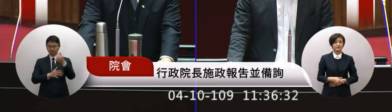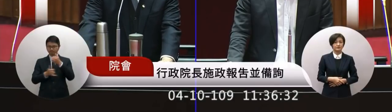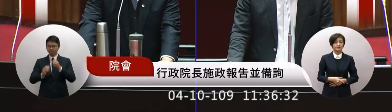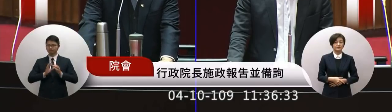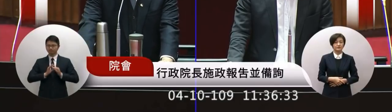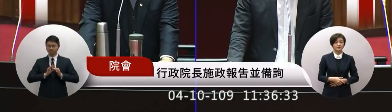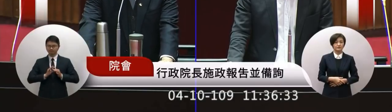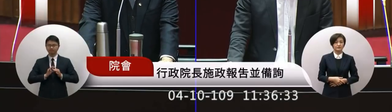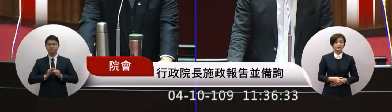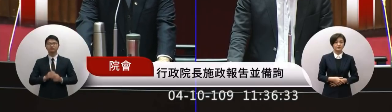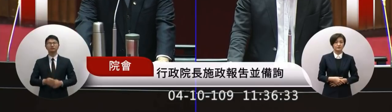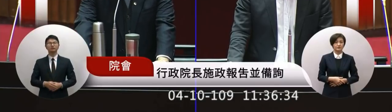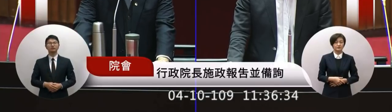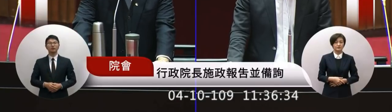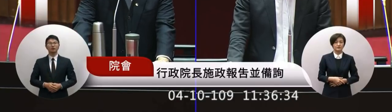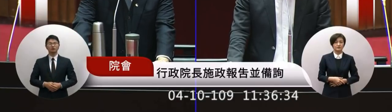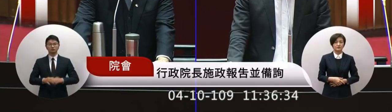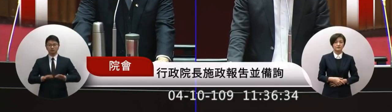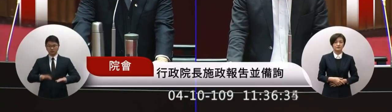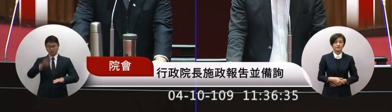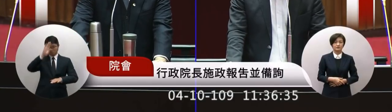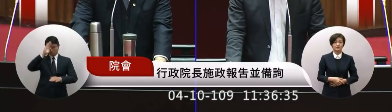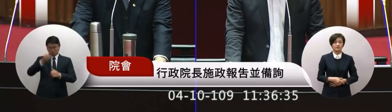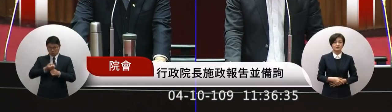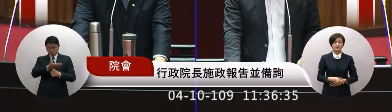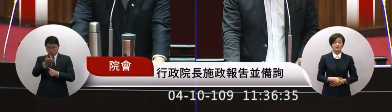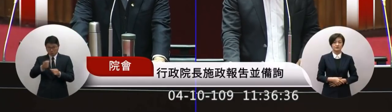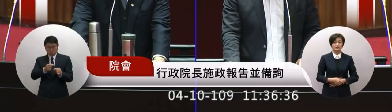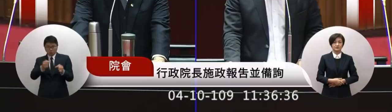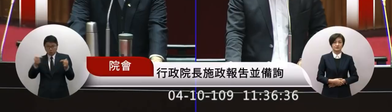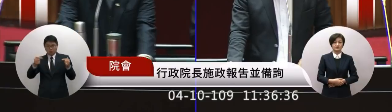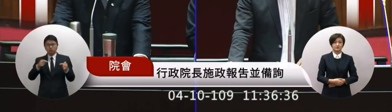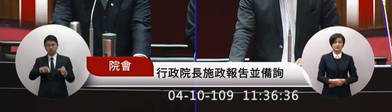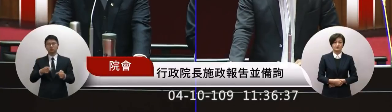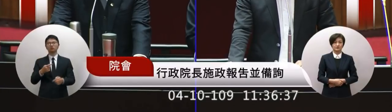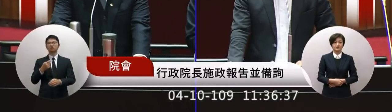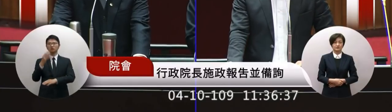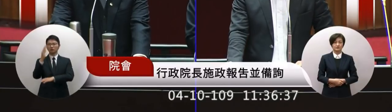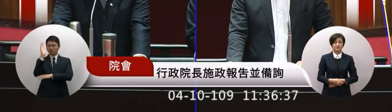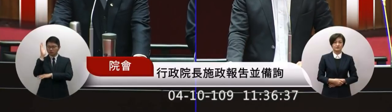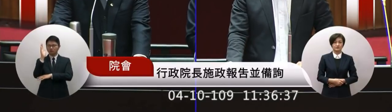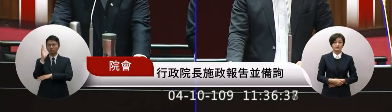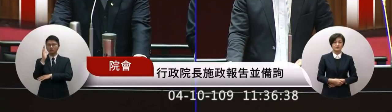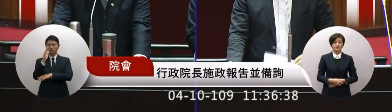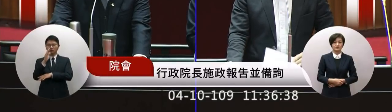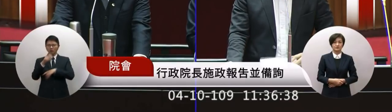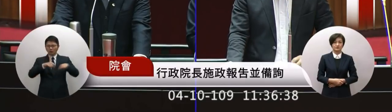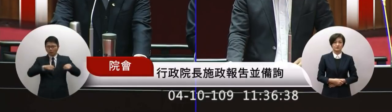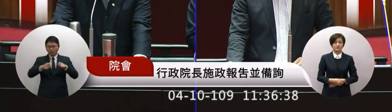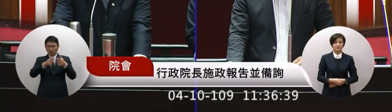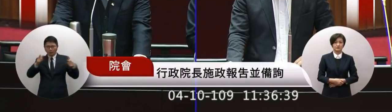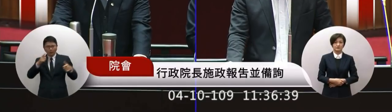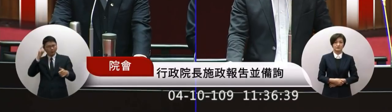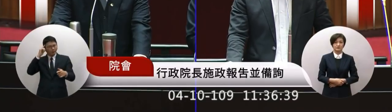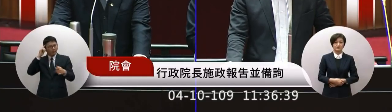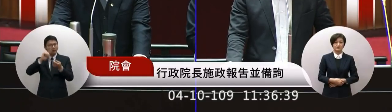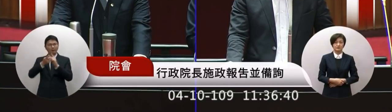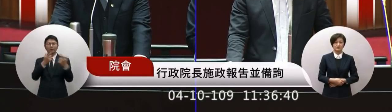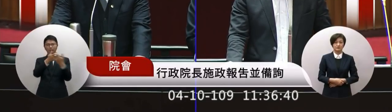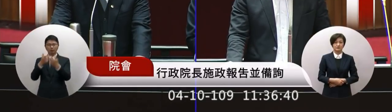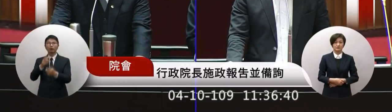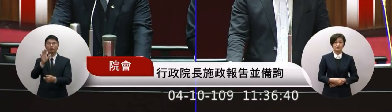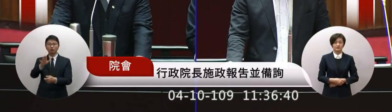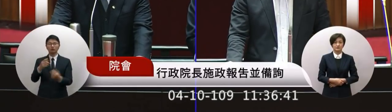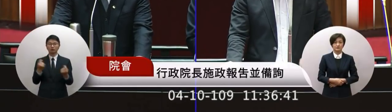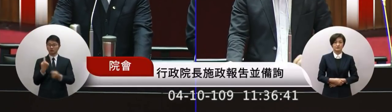其实随着疫情的发展，政府有各种方案的应对，啊，包括像